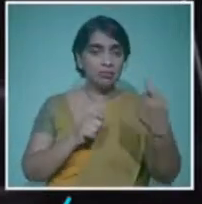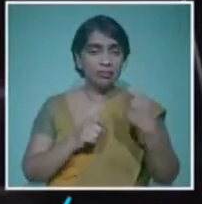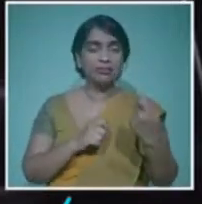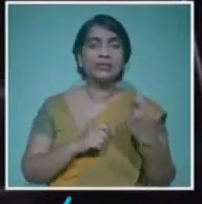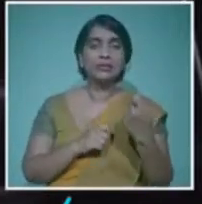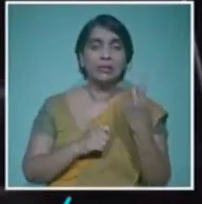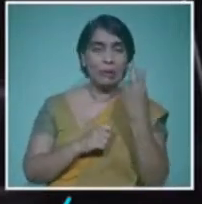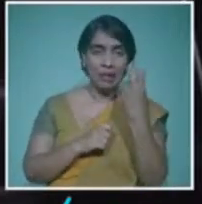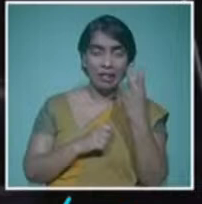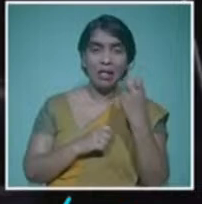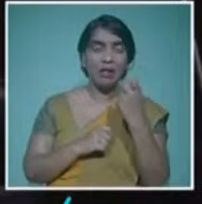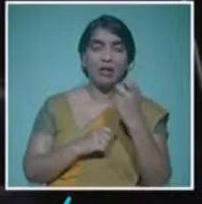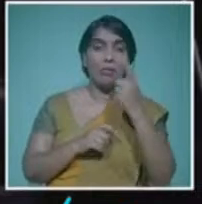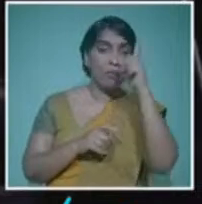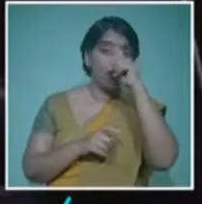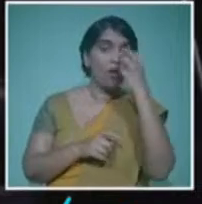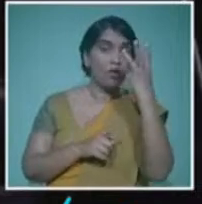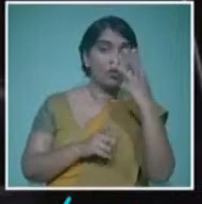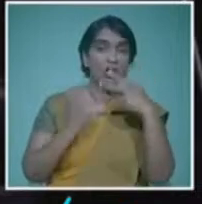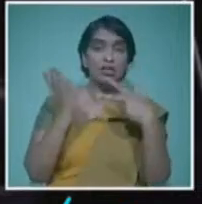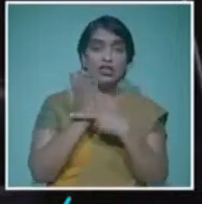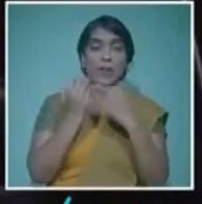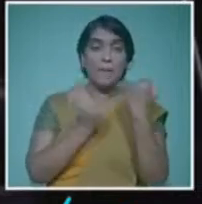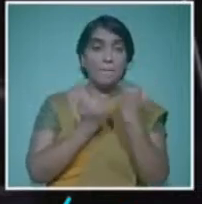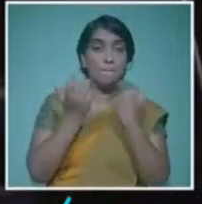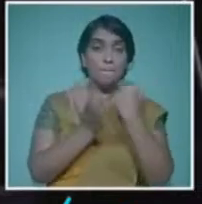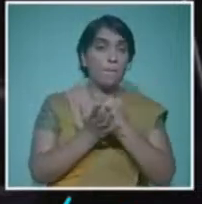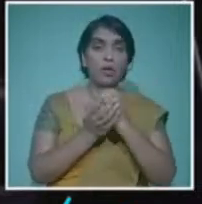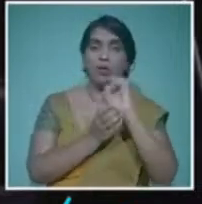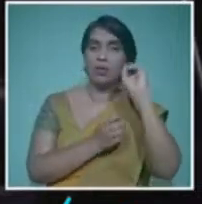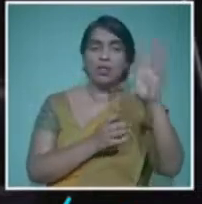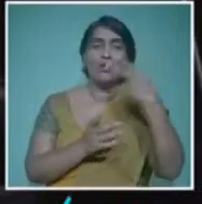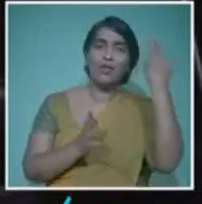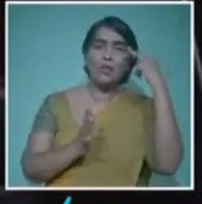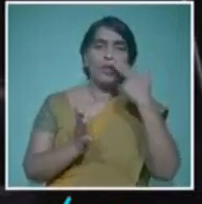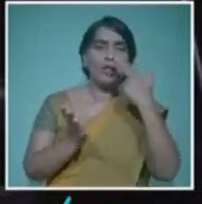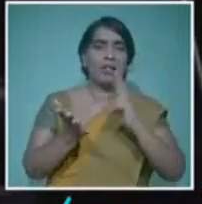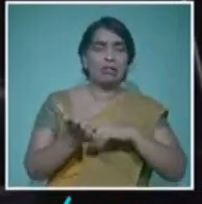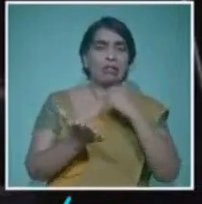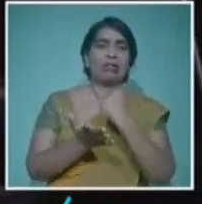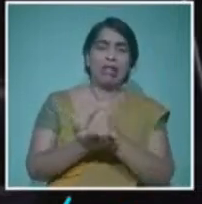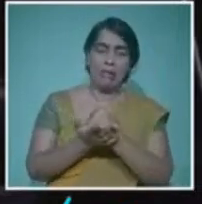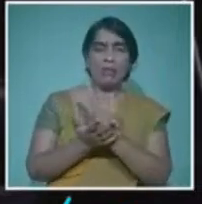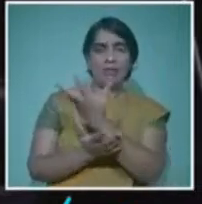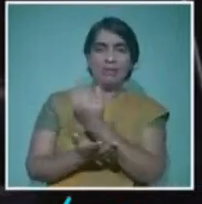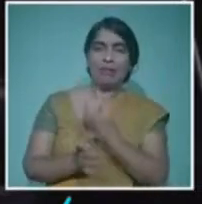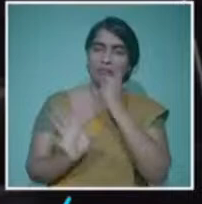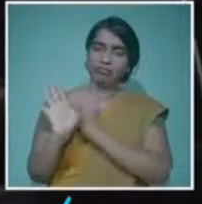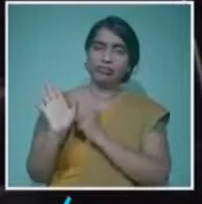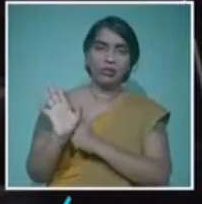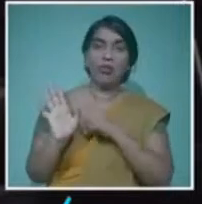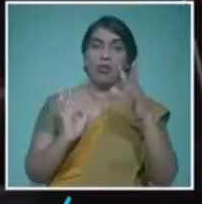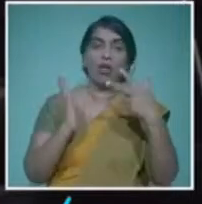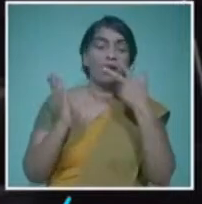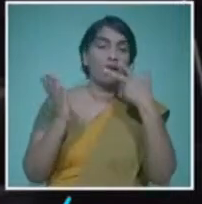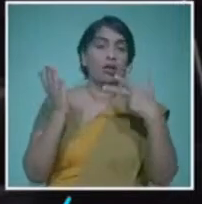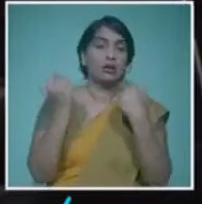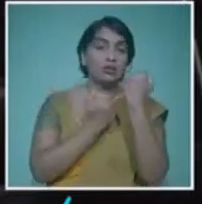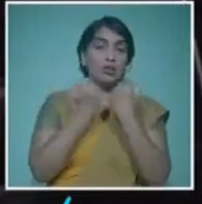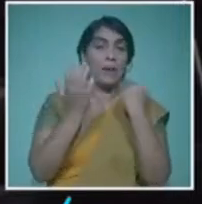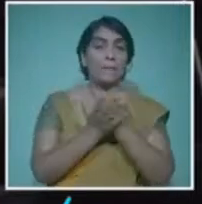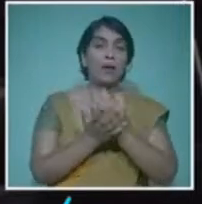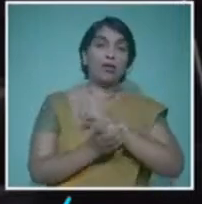3කින් සමෘද්ධි බැංකුවලින් දීලා නැහැ. ඒ අය වෙනදා තැපැල් කන්තෝරුවෙන් ගන්නේ පස්සේ ආණ්ඩුවෙන් කිව්වා සමෘද්ධි බැංකුවල ගිණුම් පටන් ගන්න